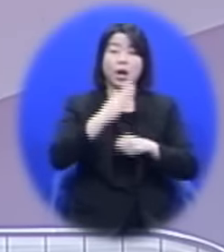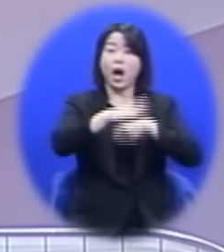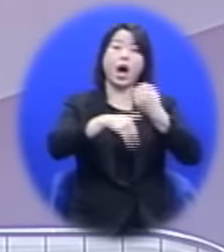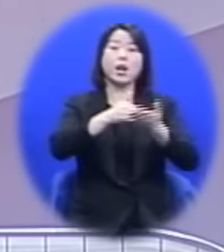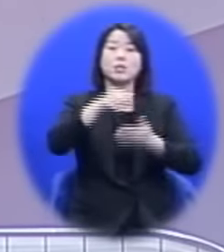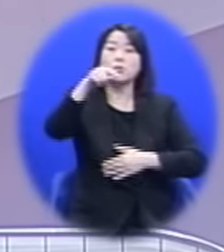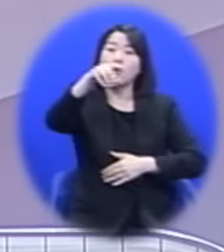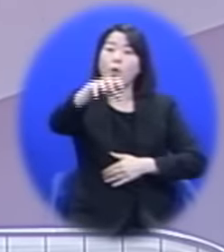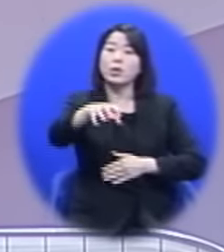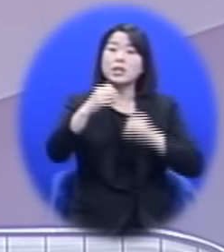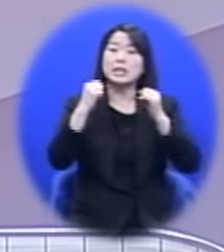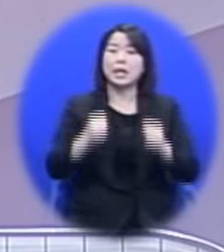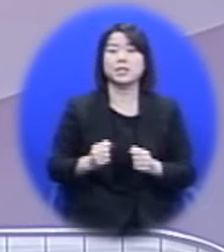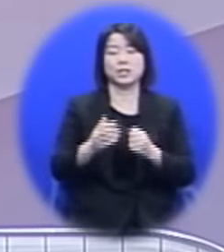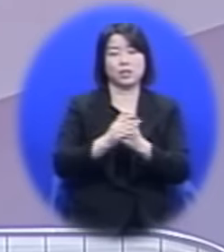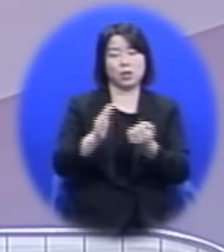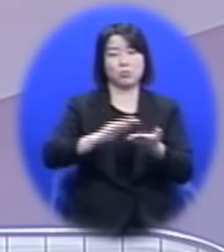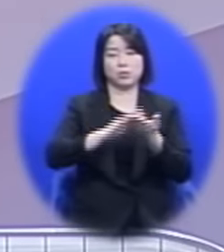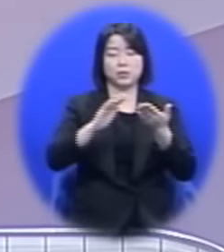하나님이 거기 계시기 때문입니다.